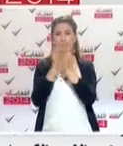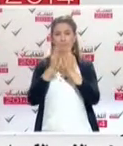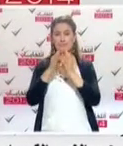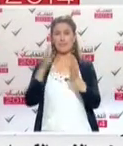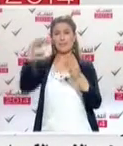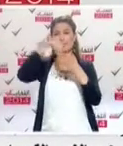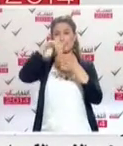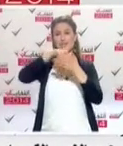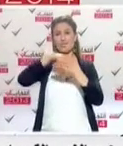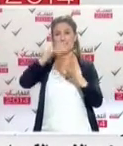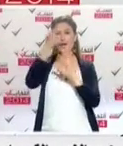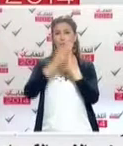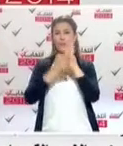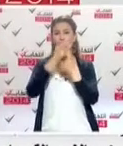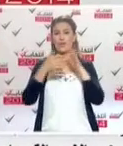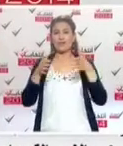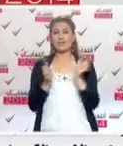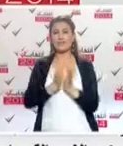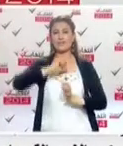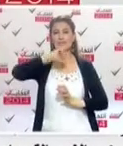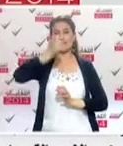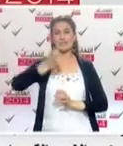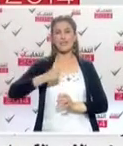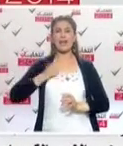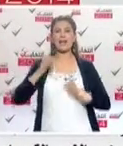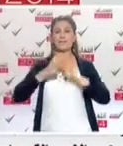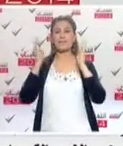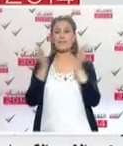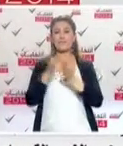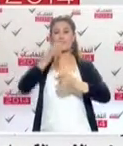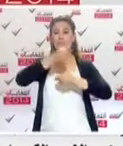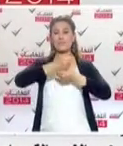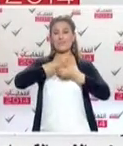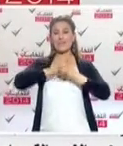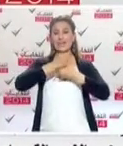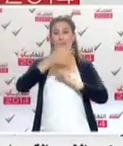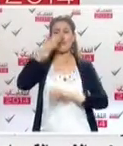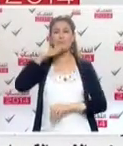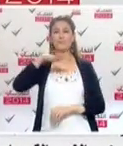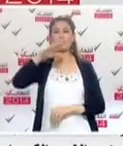تصوتوا لقائمة حزب الغد، ونحن معكم على العهد من أجل قيروان أفضل. والسلام عليكم ورحمة الله.